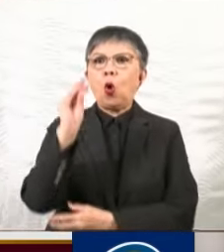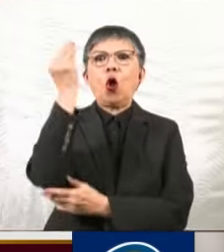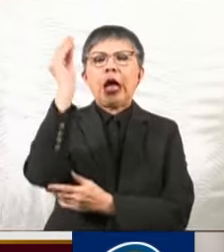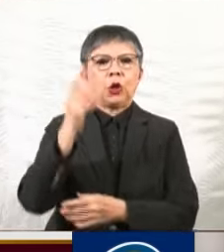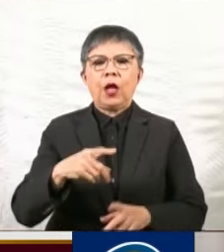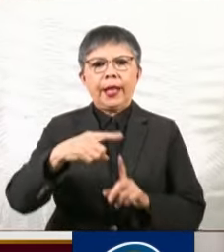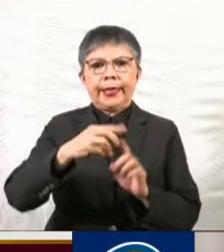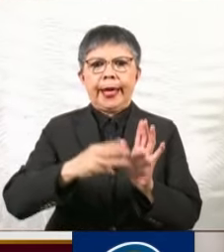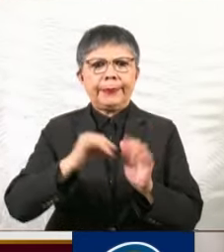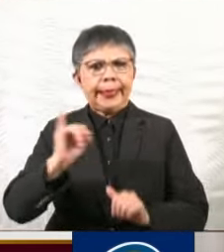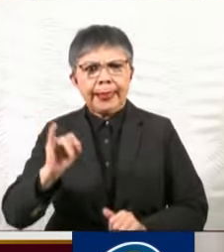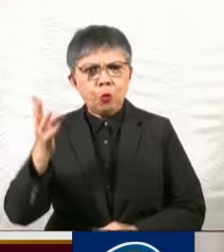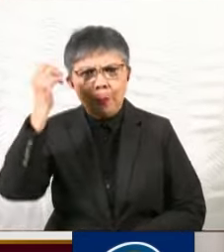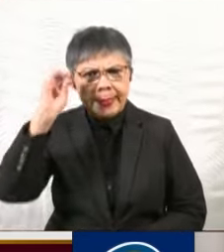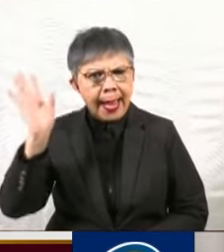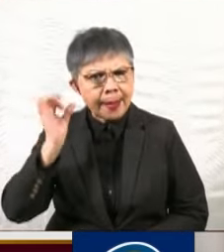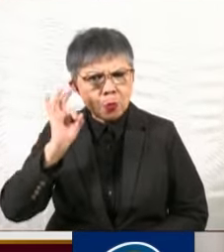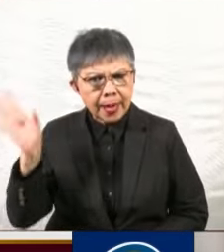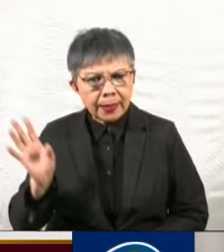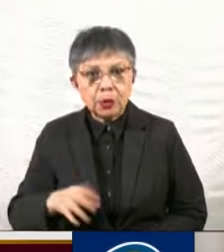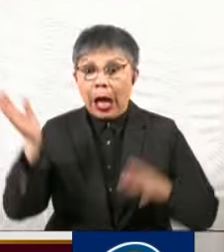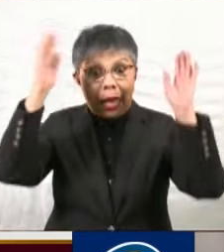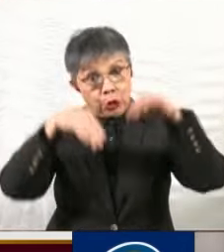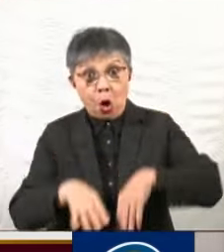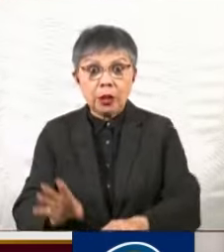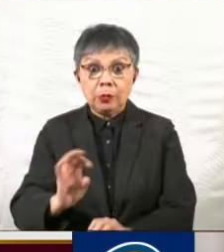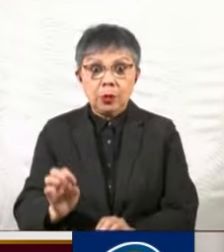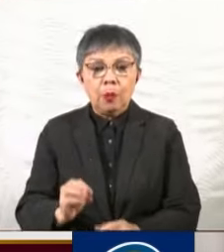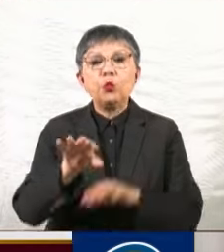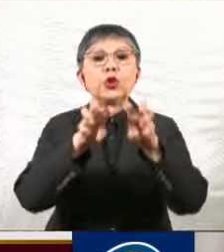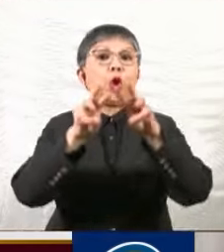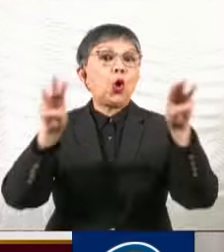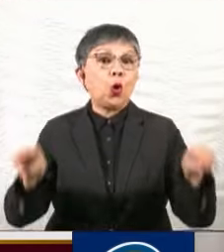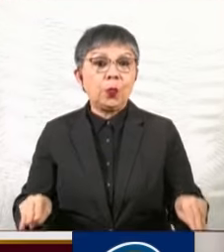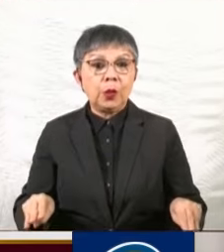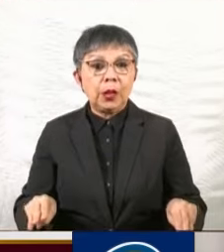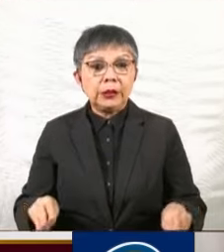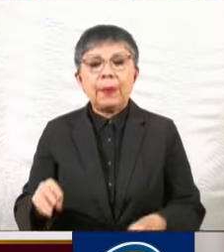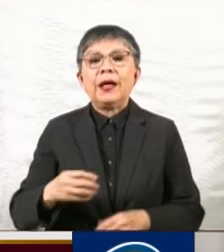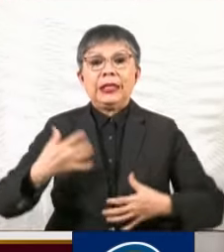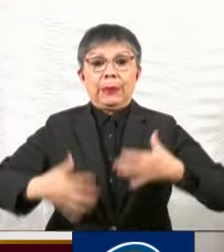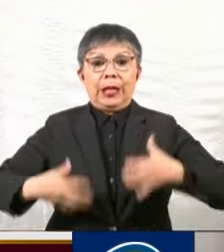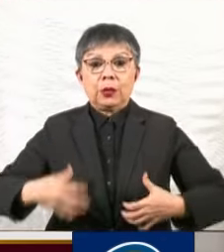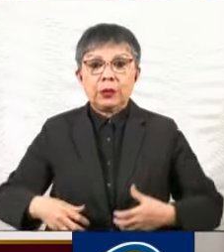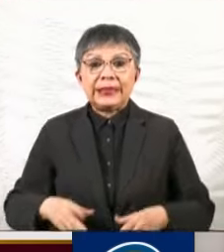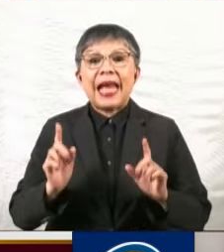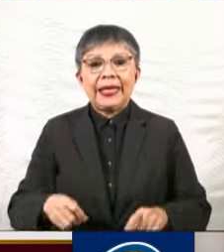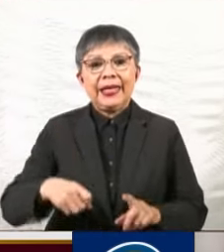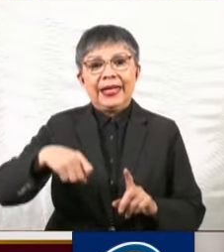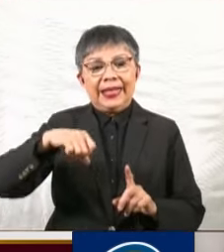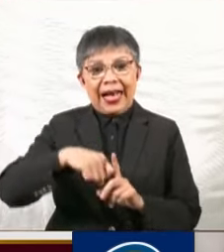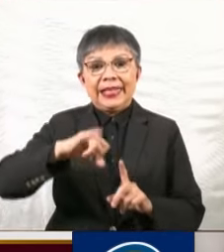Taman Mini kemudian juga Ancol museum dan juga Ragunan untuk itu penerima